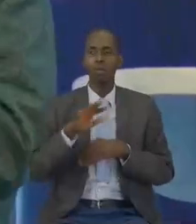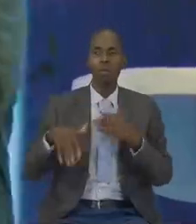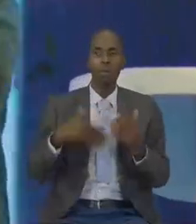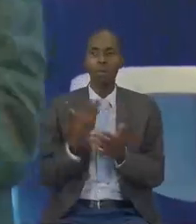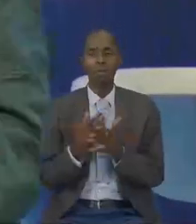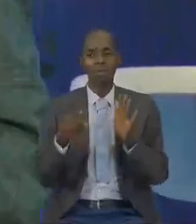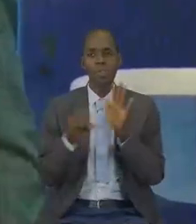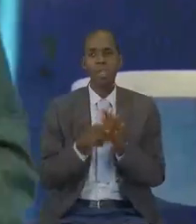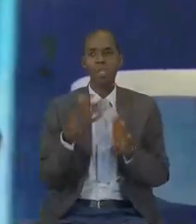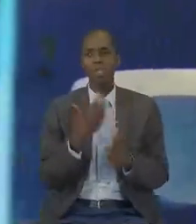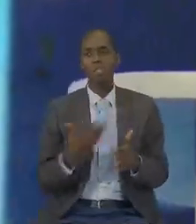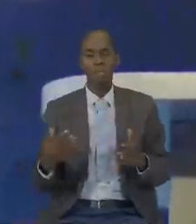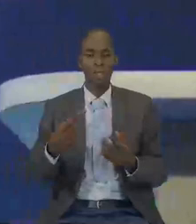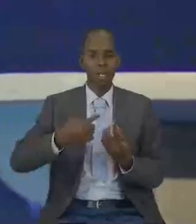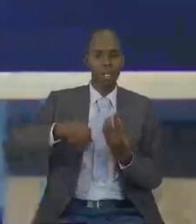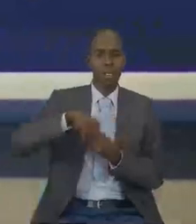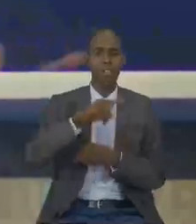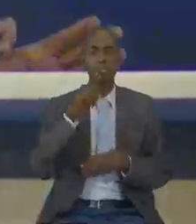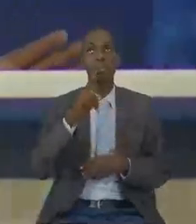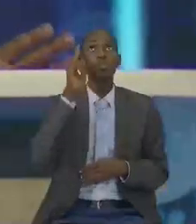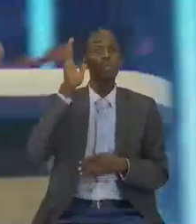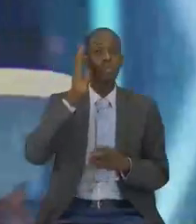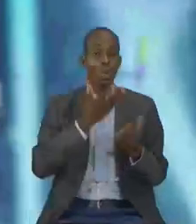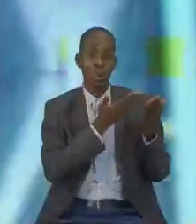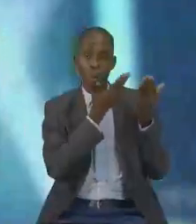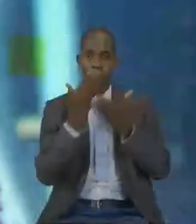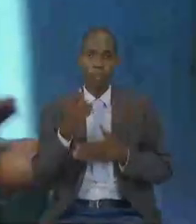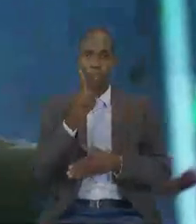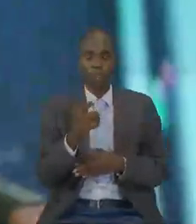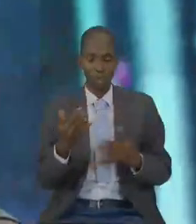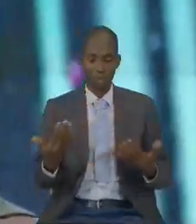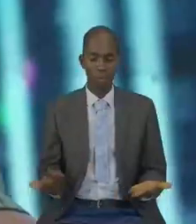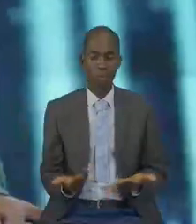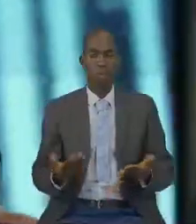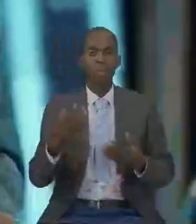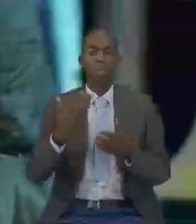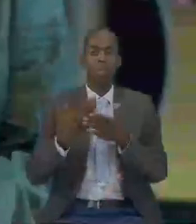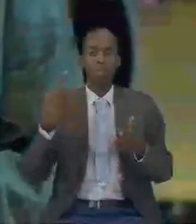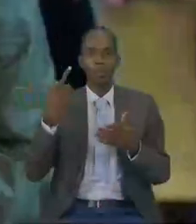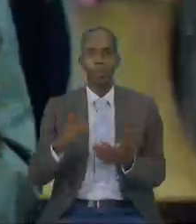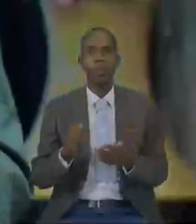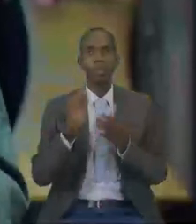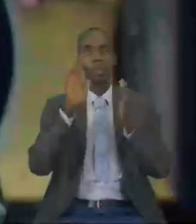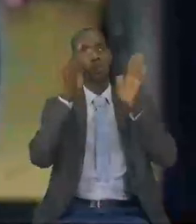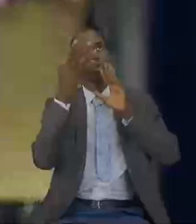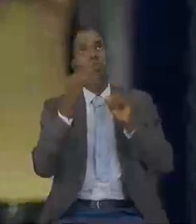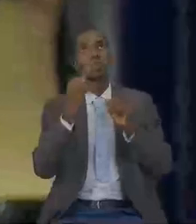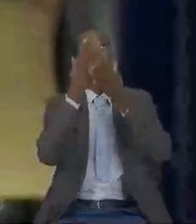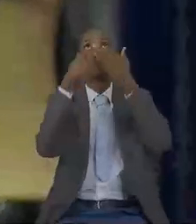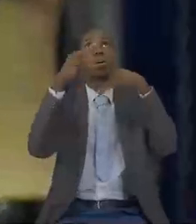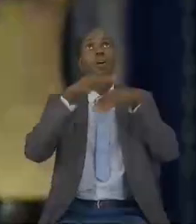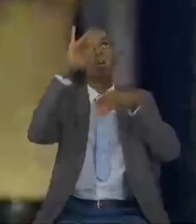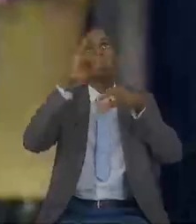tentations, il va te sortir de toutes ces choses négatives qui sont autour de toi et il te conduira à la présence du Père